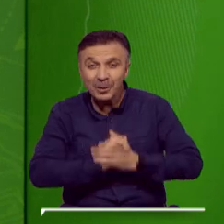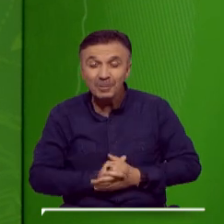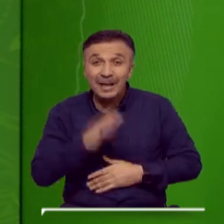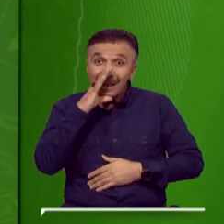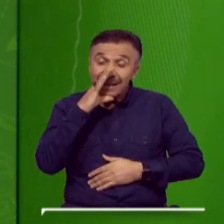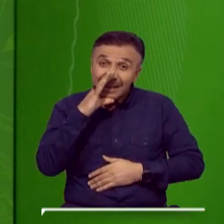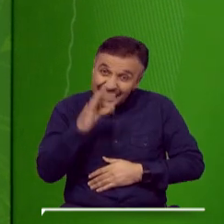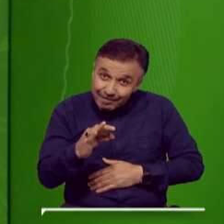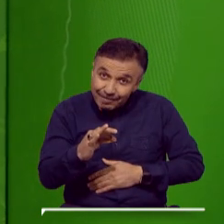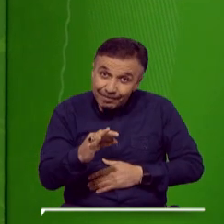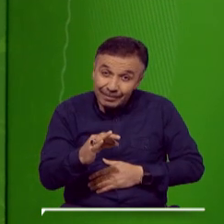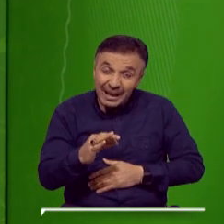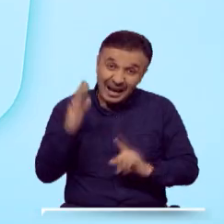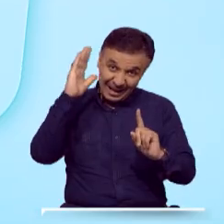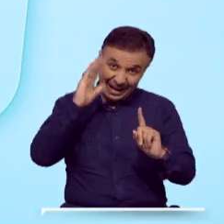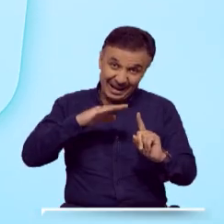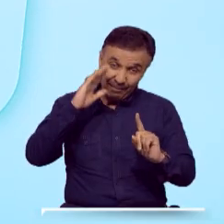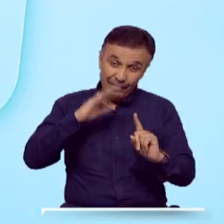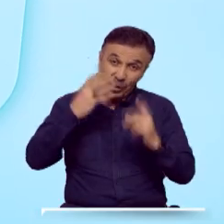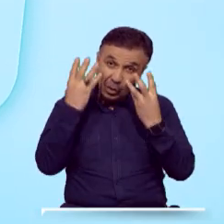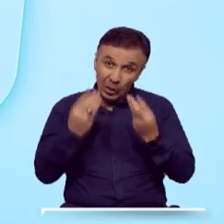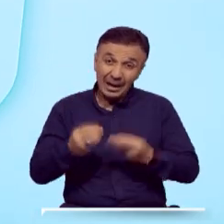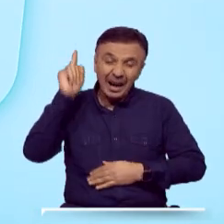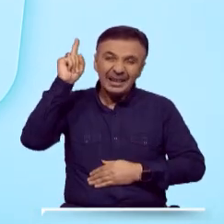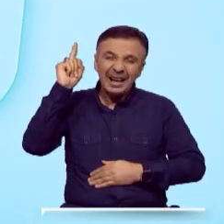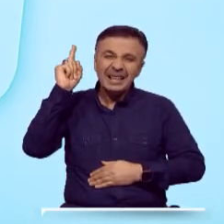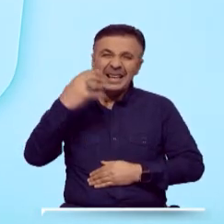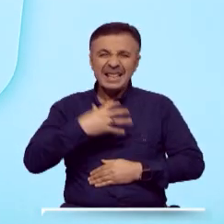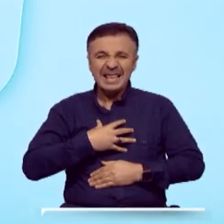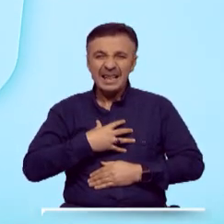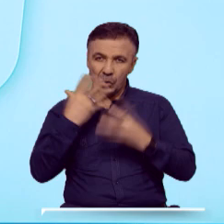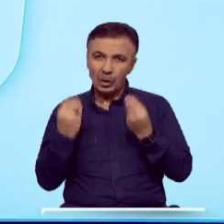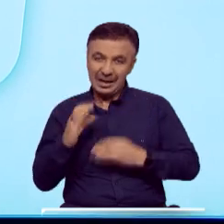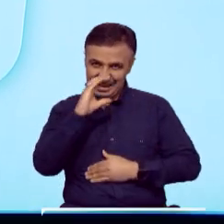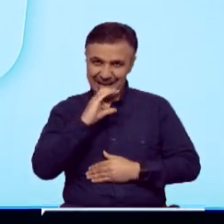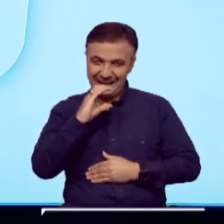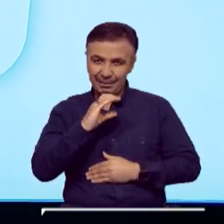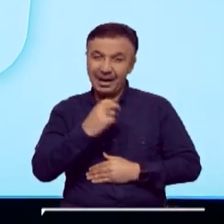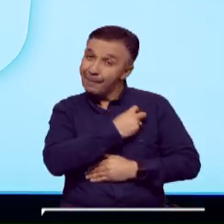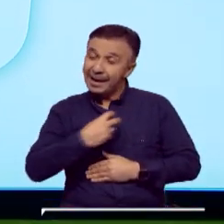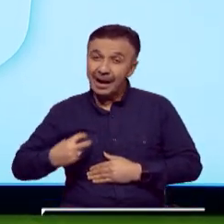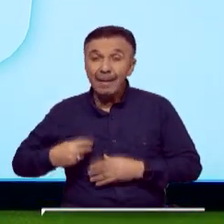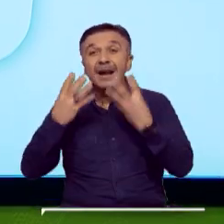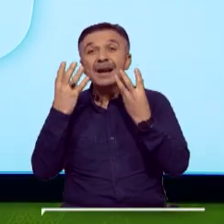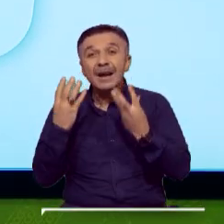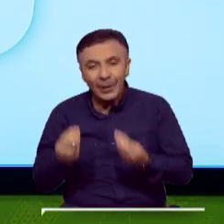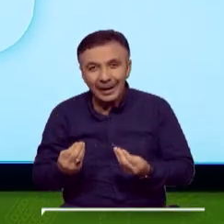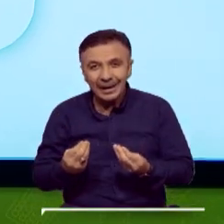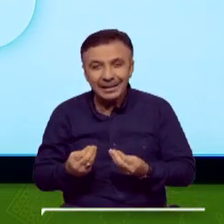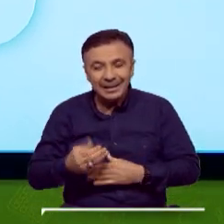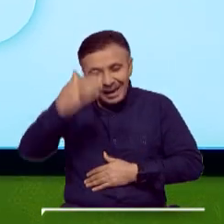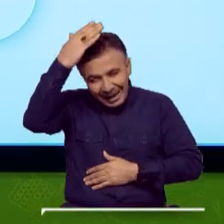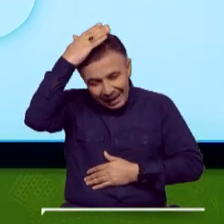Kim Rab olarak Allah'ı, din olarak İslam'ı, peygamber olarak